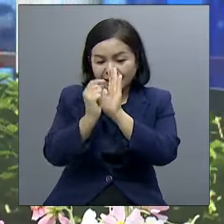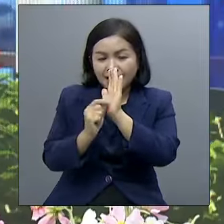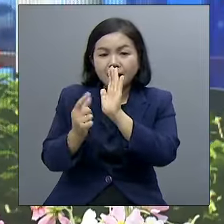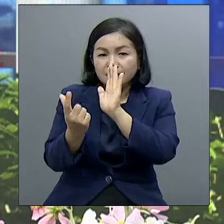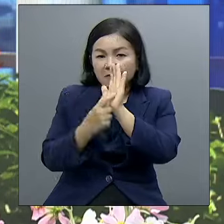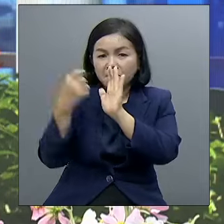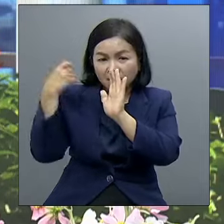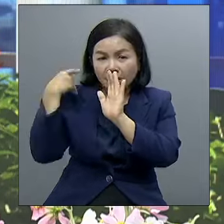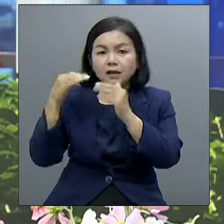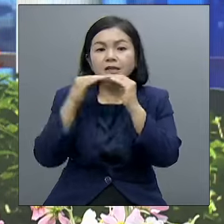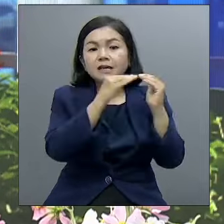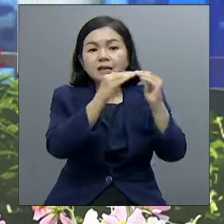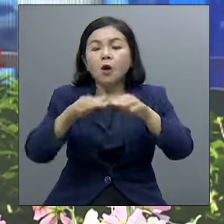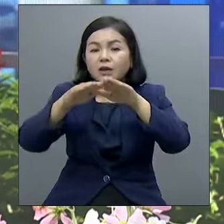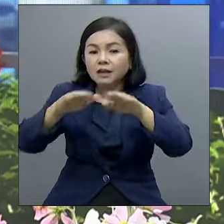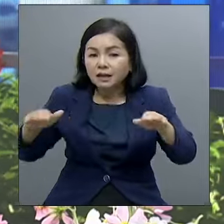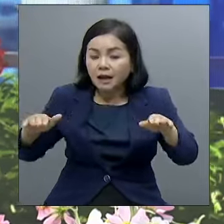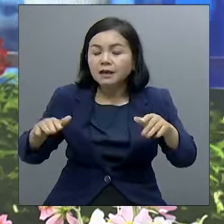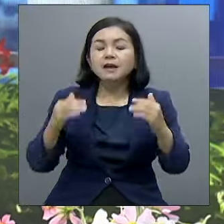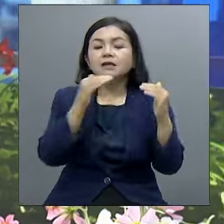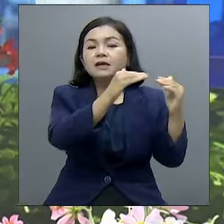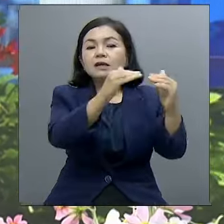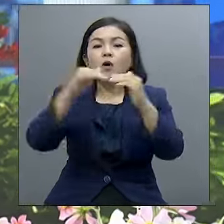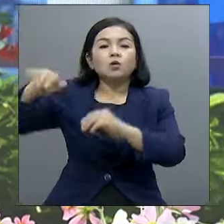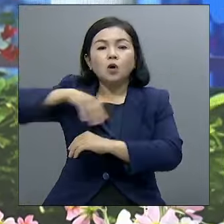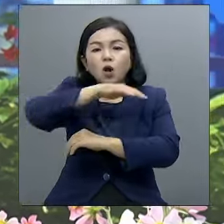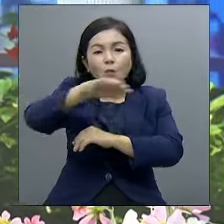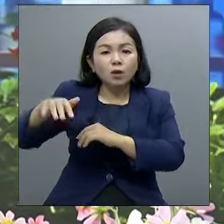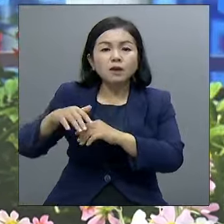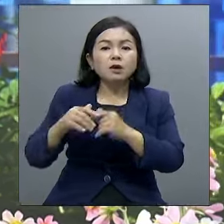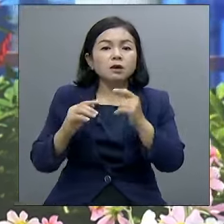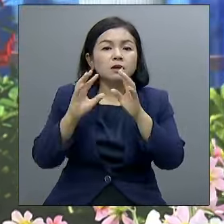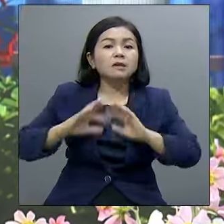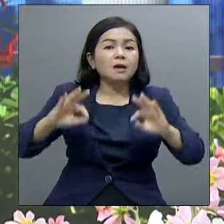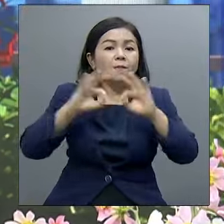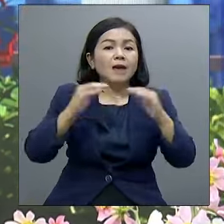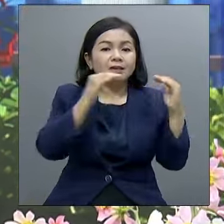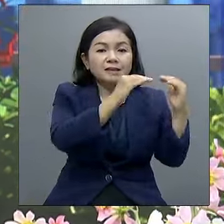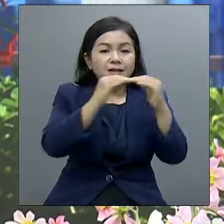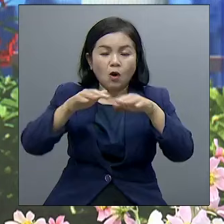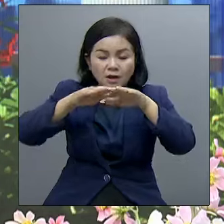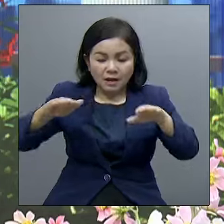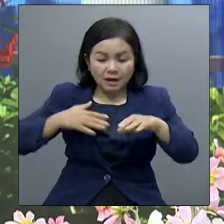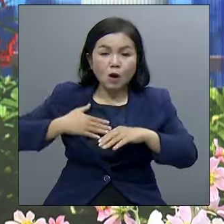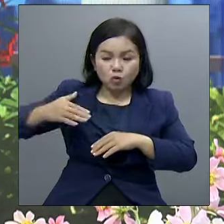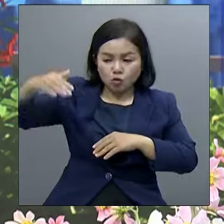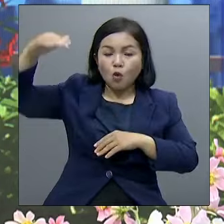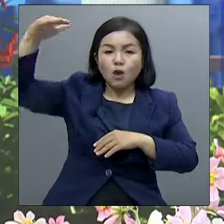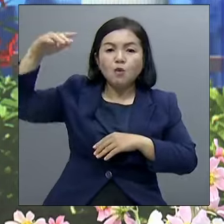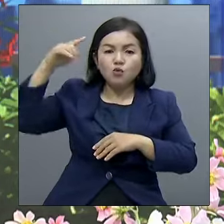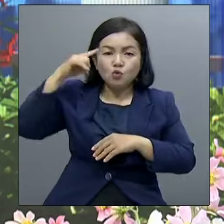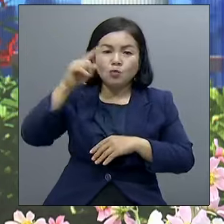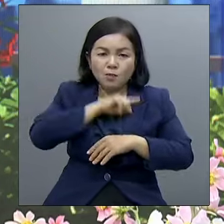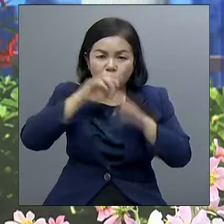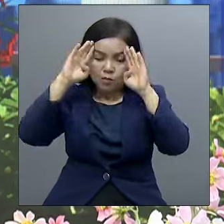ความรู้นะครับสิทธิ์ของทุกคนโดยเฉพาะสิทธิ์ในเด็กนั้นเนี่ยเป็นสิ่งที่ต้องปลูกฝังนะครับเราเองในฐานะที่เป็นผู้ใหญ่นะครับเรามีวุฒิภาวะมากกว่าเขาสิ่